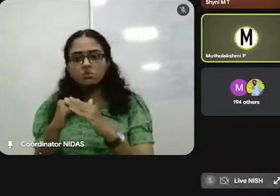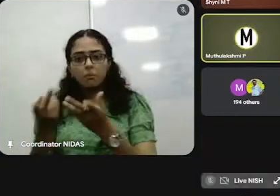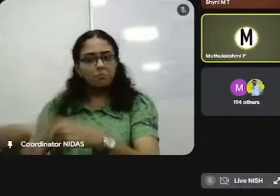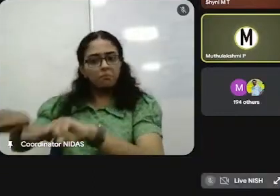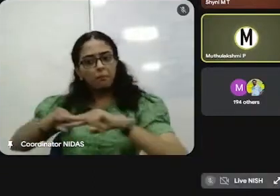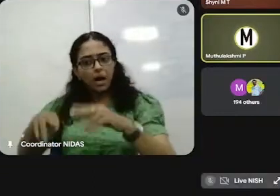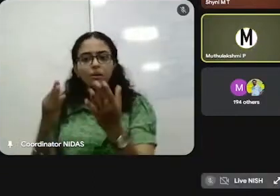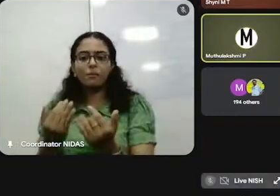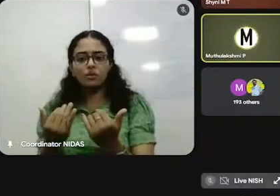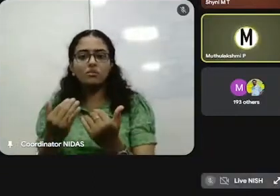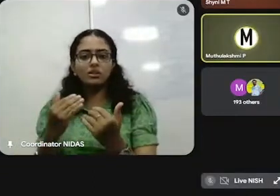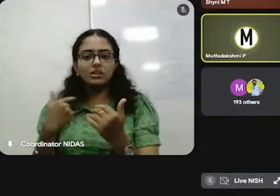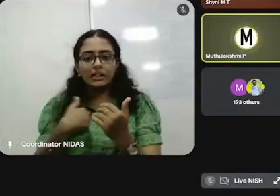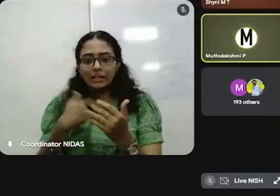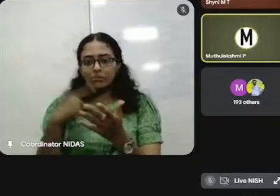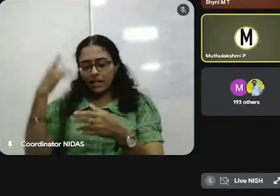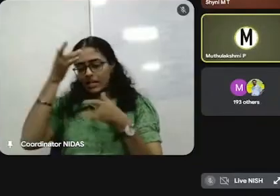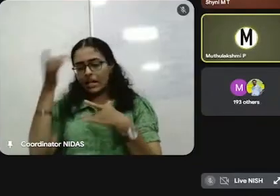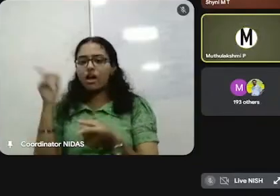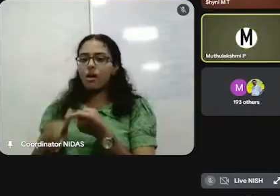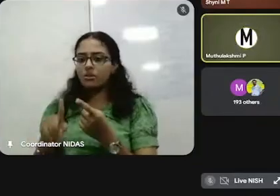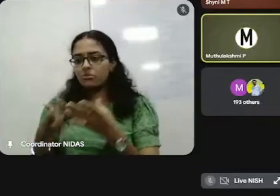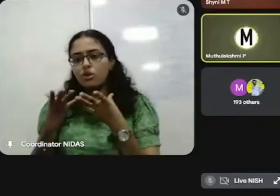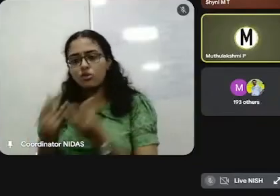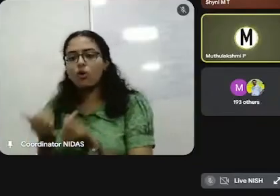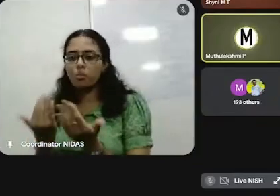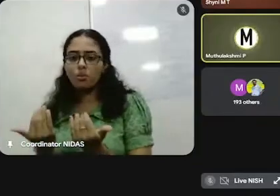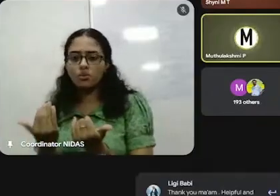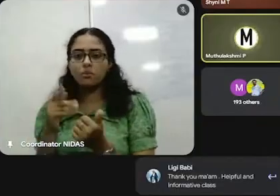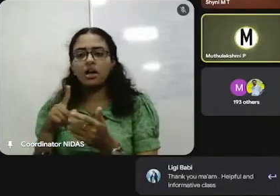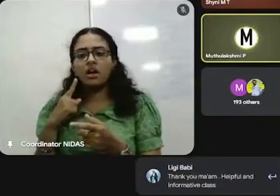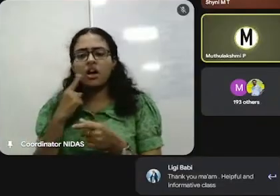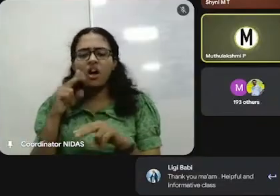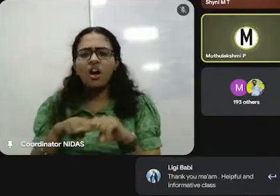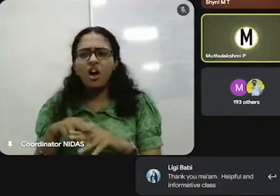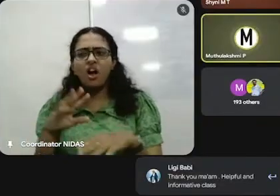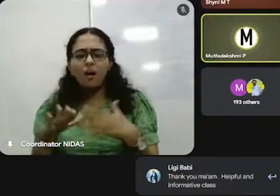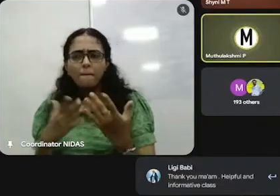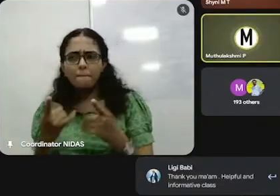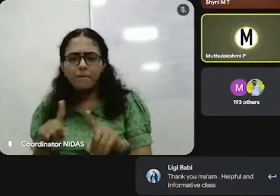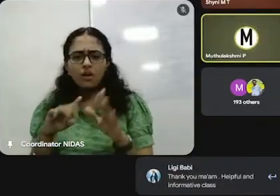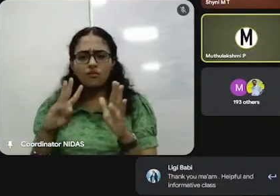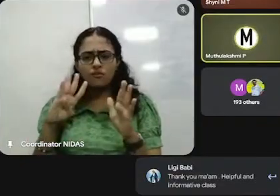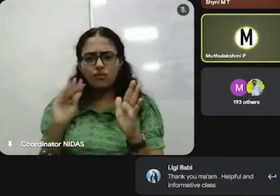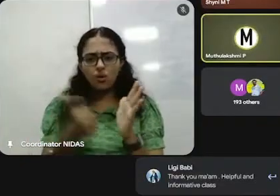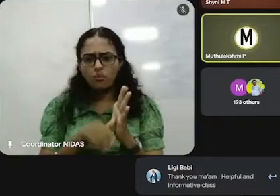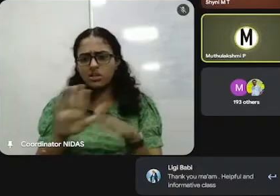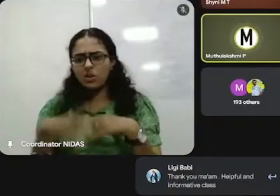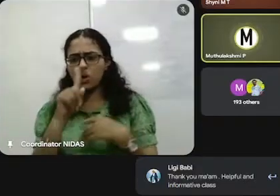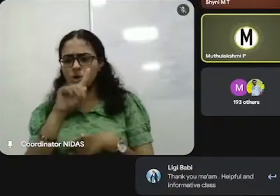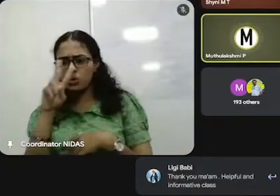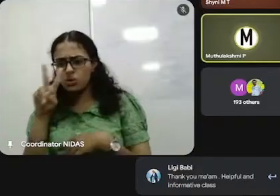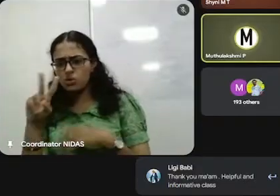100% വന്നിട്ടില്ല നമ്മൾ recovery expect ചെയ്യാം. But 4 months തൊട്ട് 12 months വരെ recovery